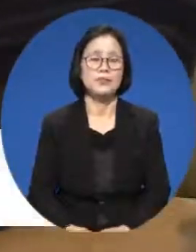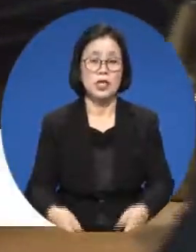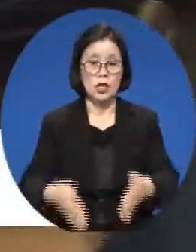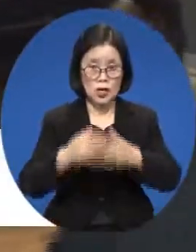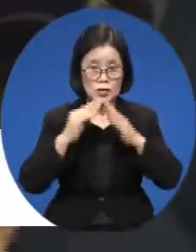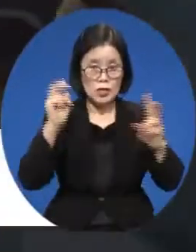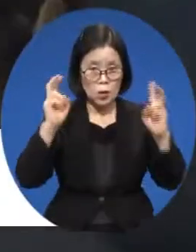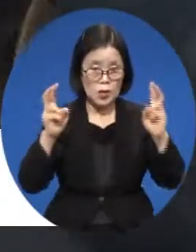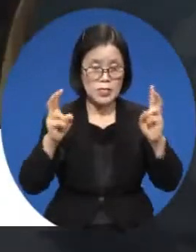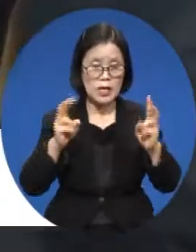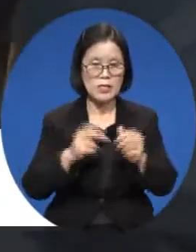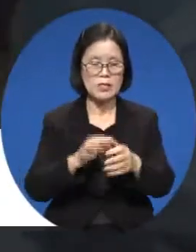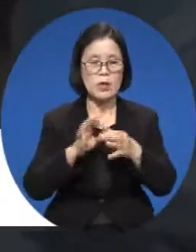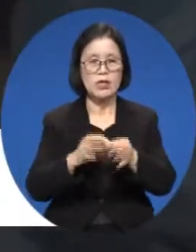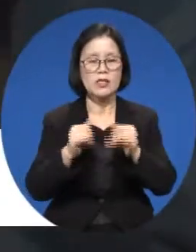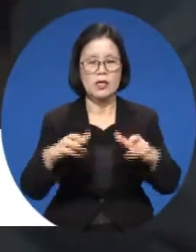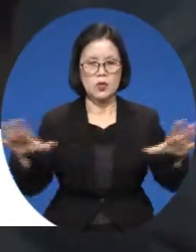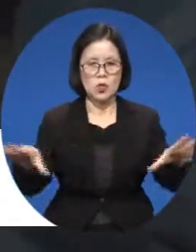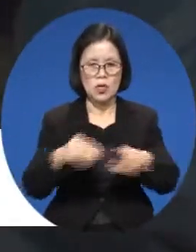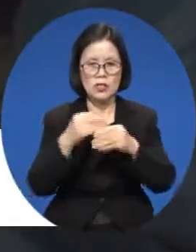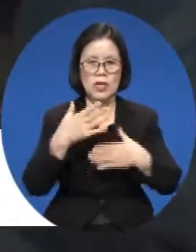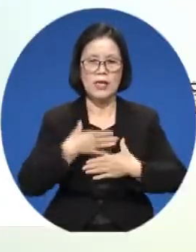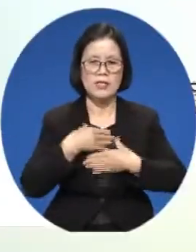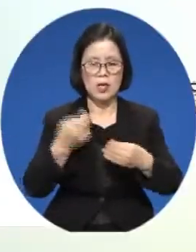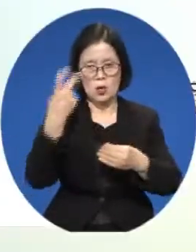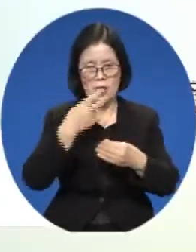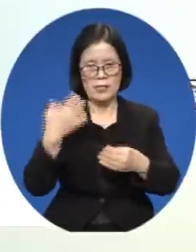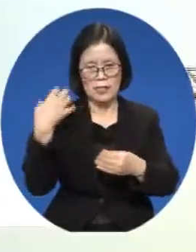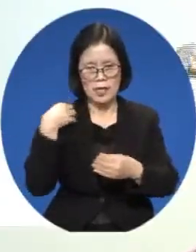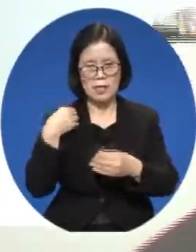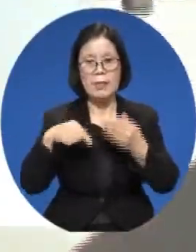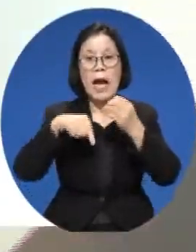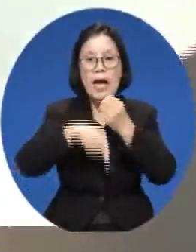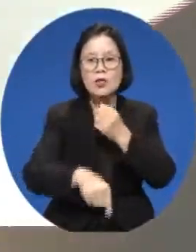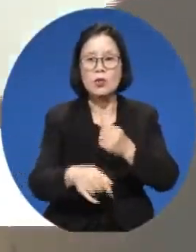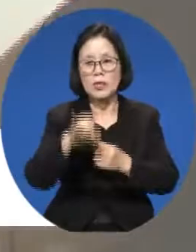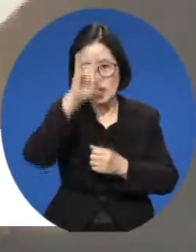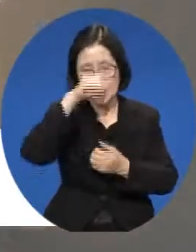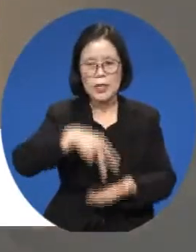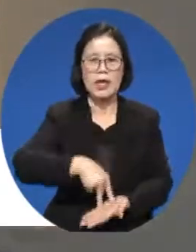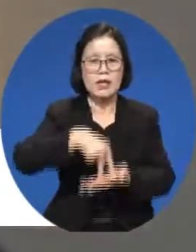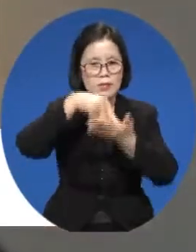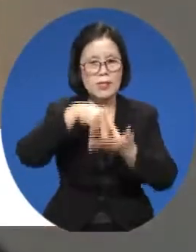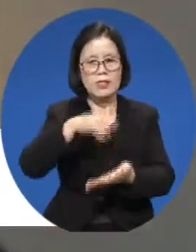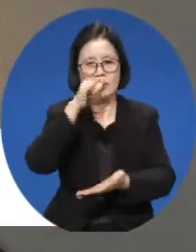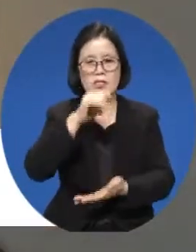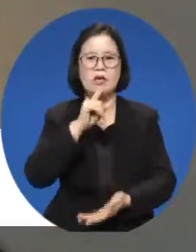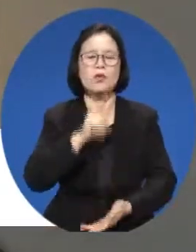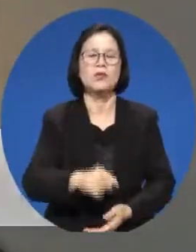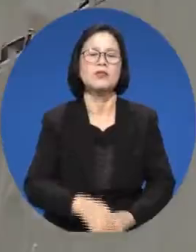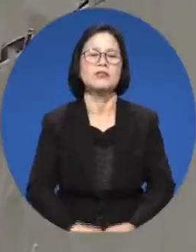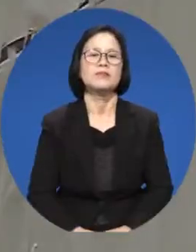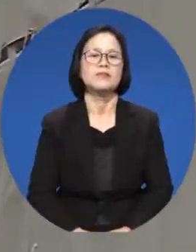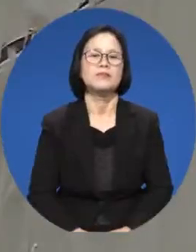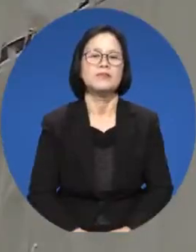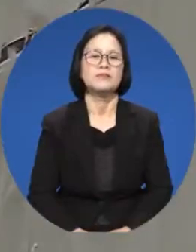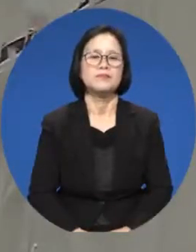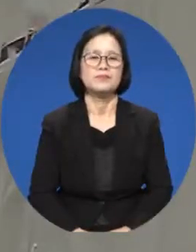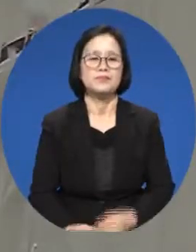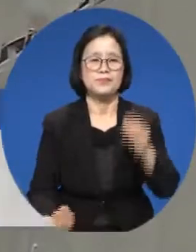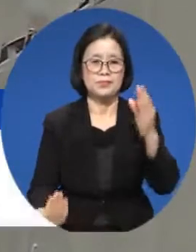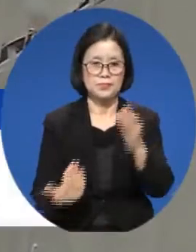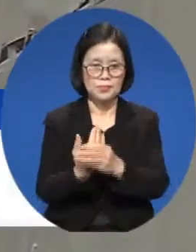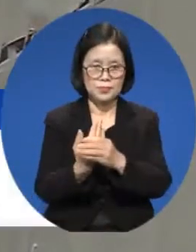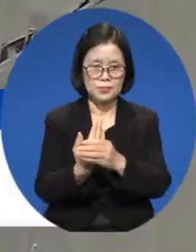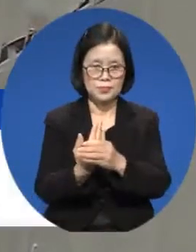요진건설산업 관계자는 총괄적인 안전관리 책임은 하도급사인 현대엘리베이터에 있다고 주장했습니다. 사고가